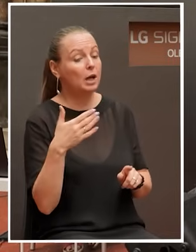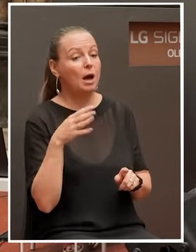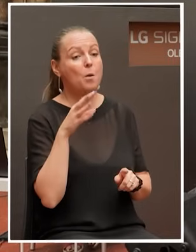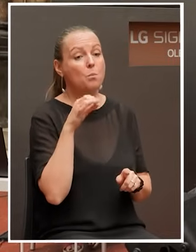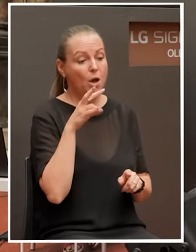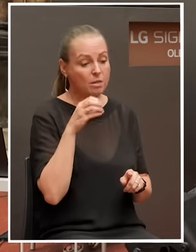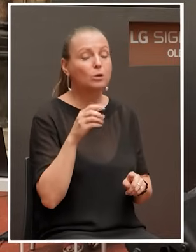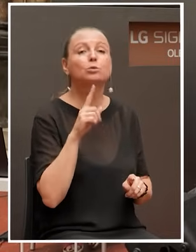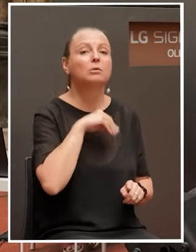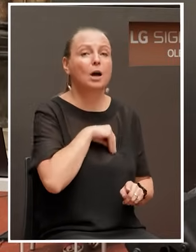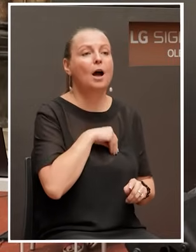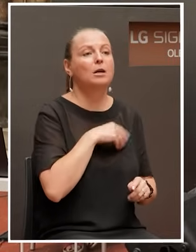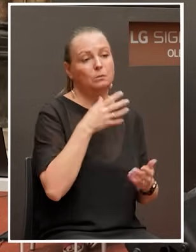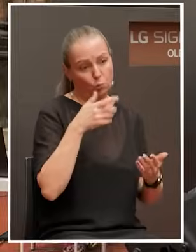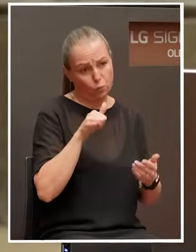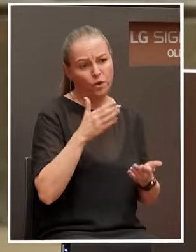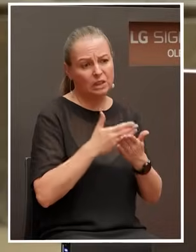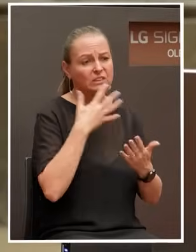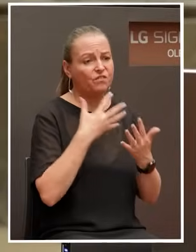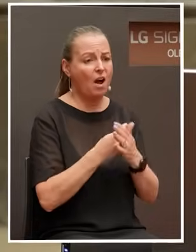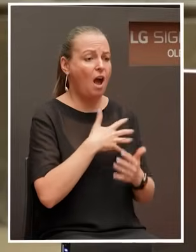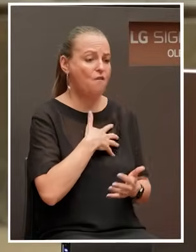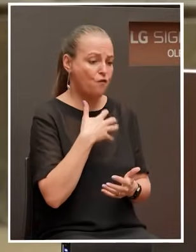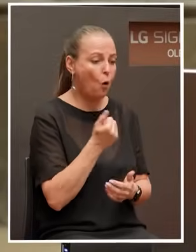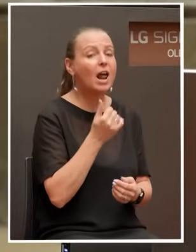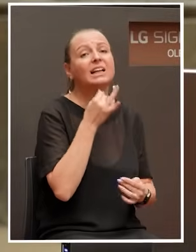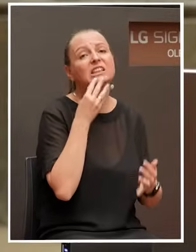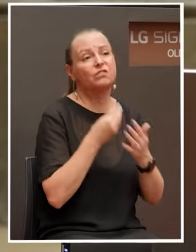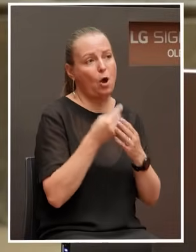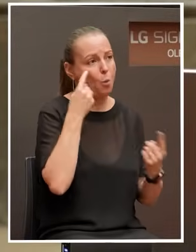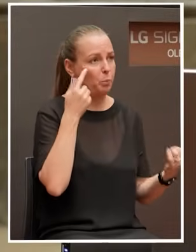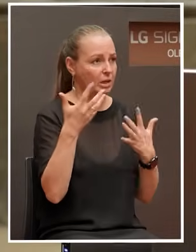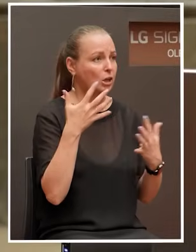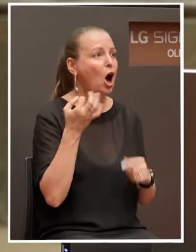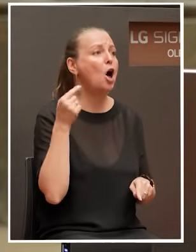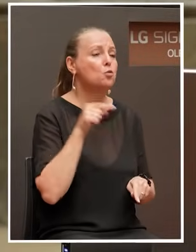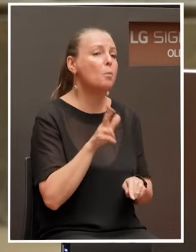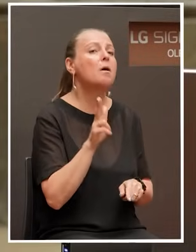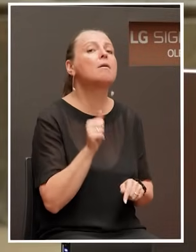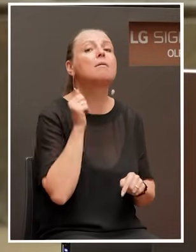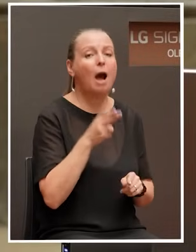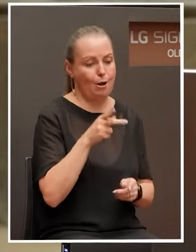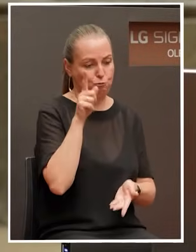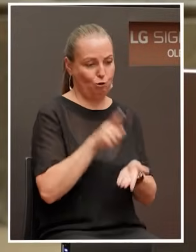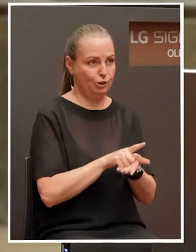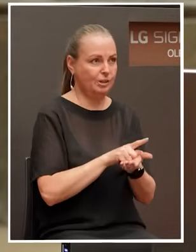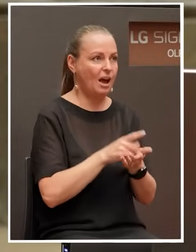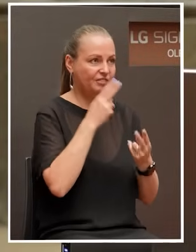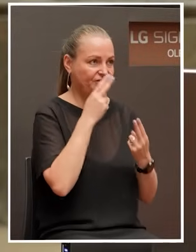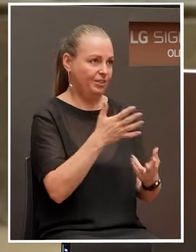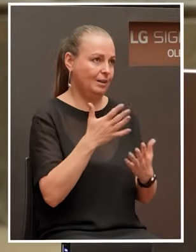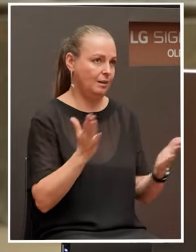безусловно, руководствуется своей волей и своим представлением о том, как должна выглядеть картина,